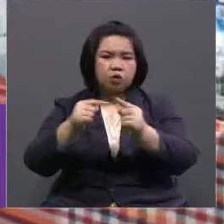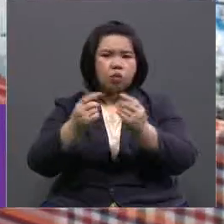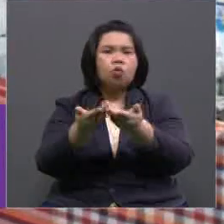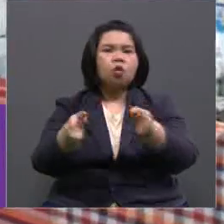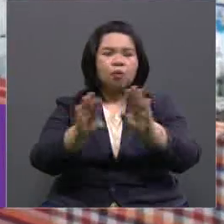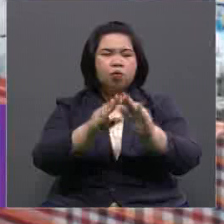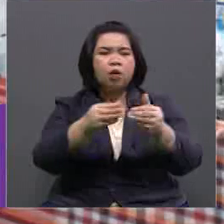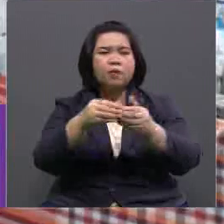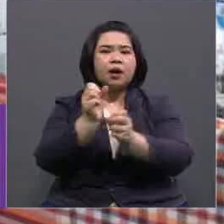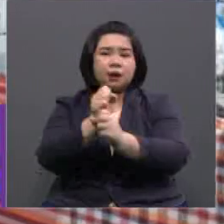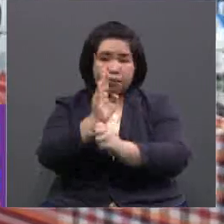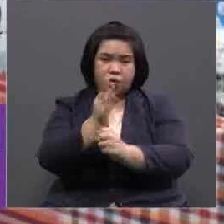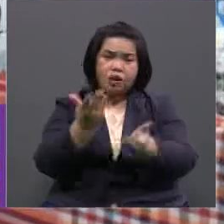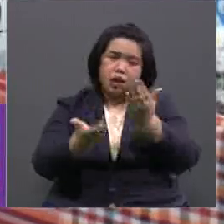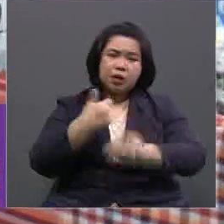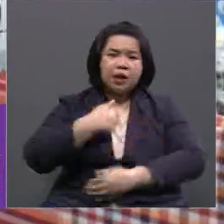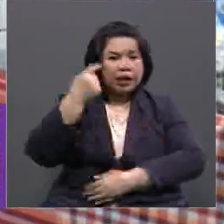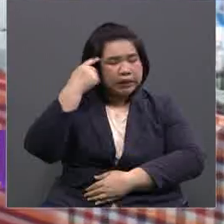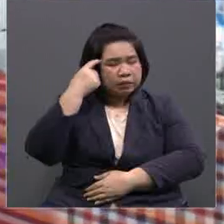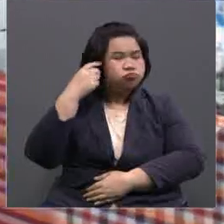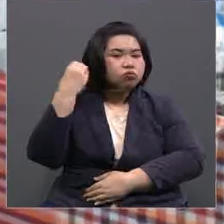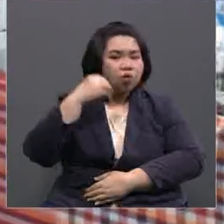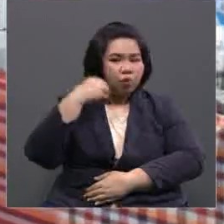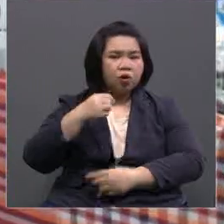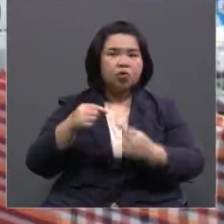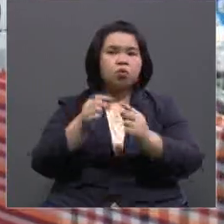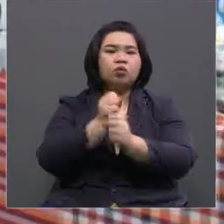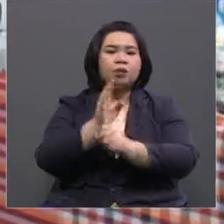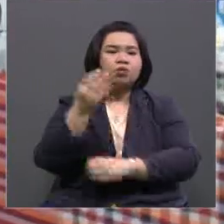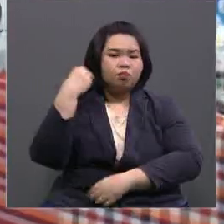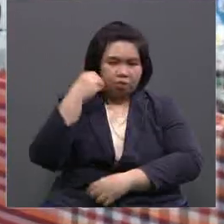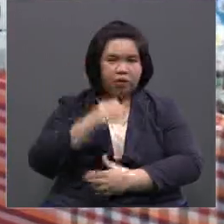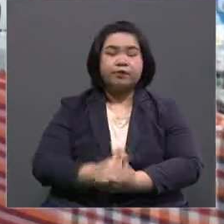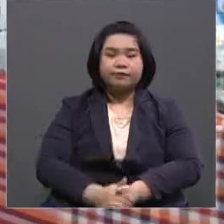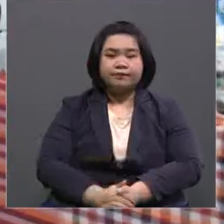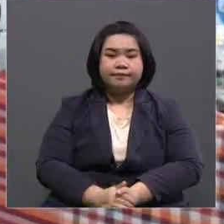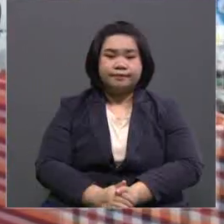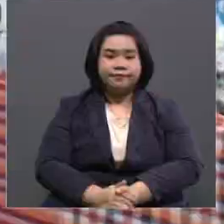แล้วแต่ว่าเดือนนี้จะไปวัดไหนจะเดินสายอย่างนี้ตลอดอยู่แล้วเป็นประจำค่ะ